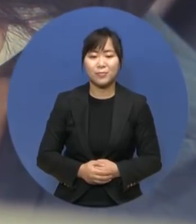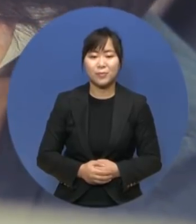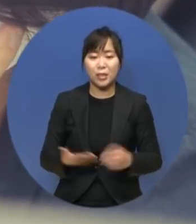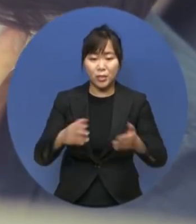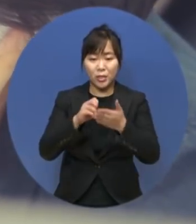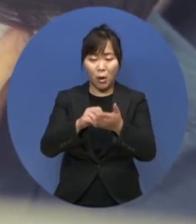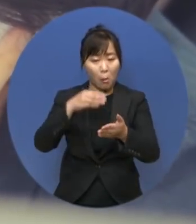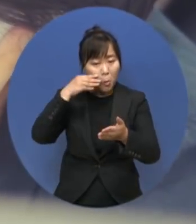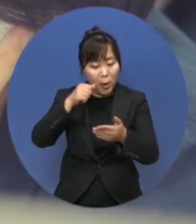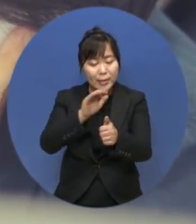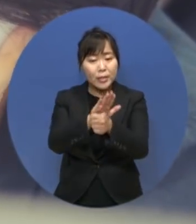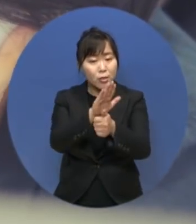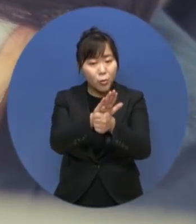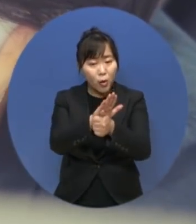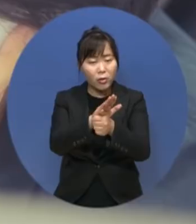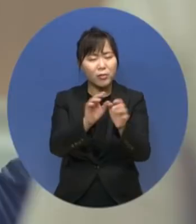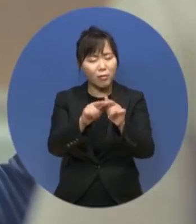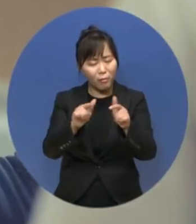취업 적응 지원 등